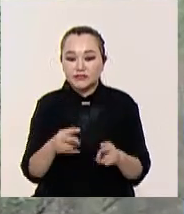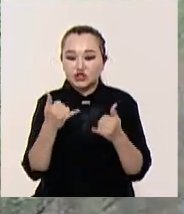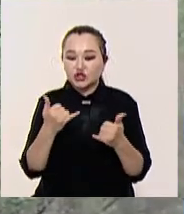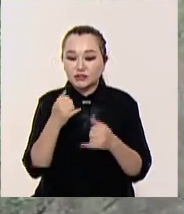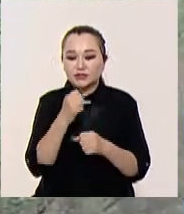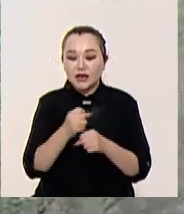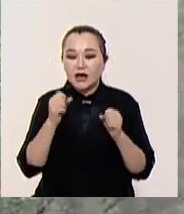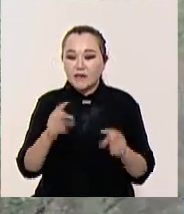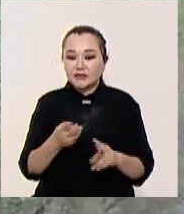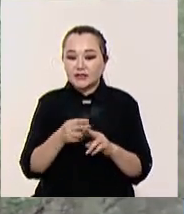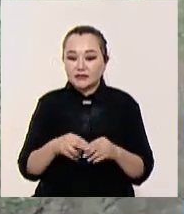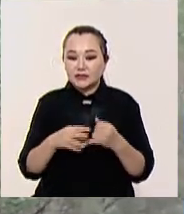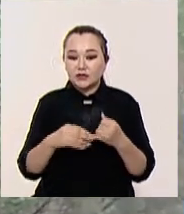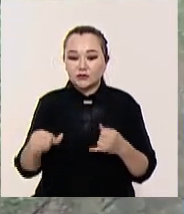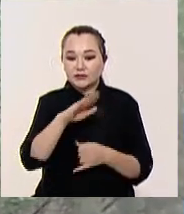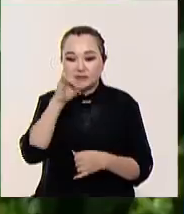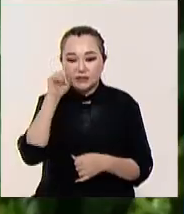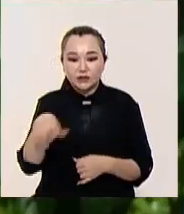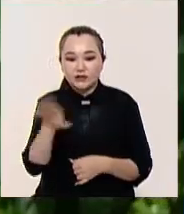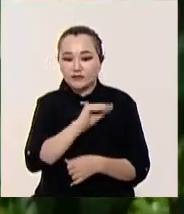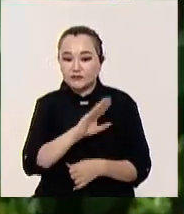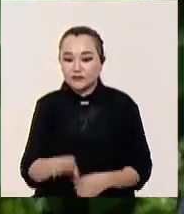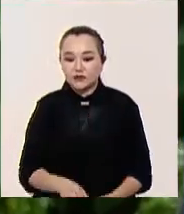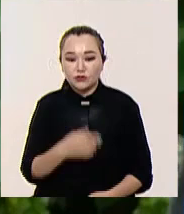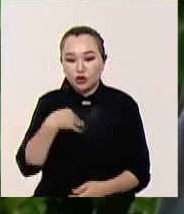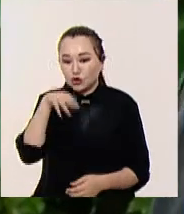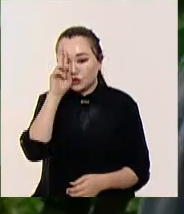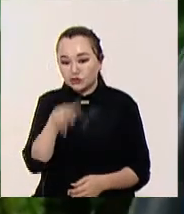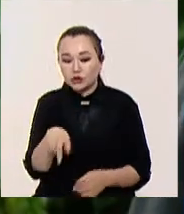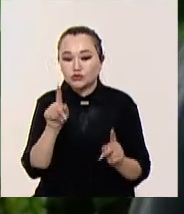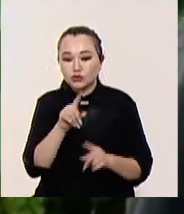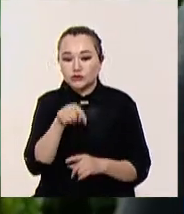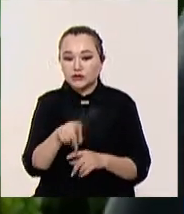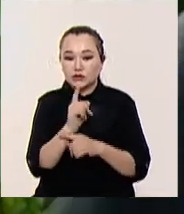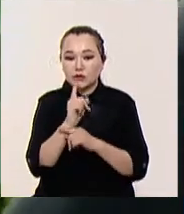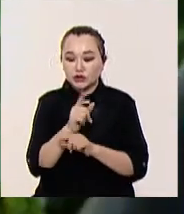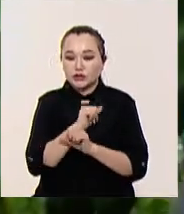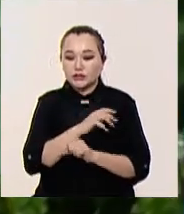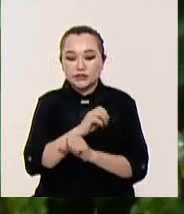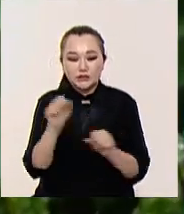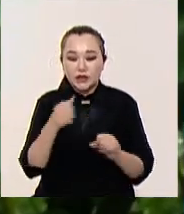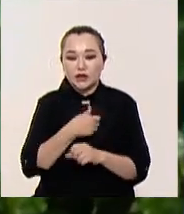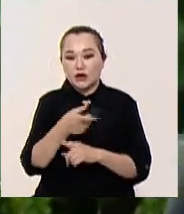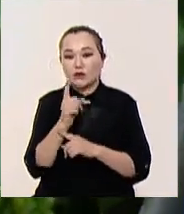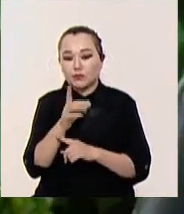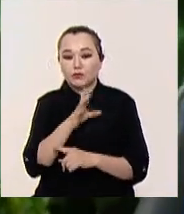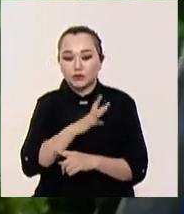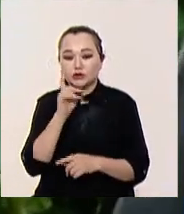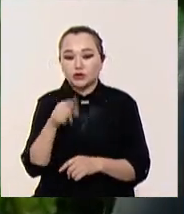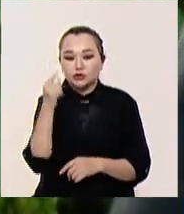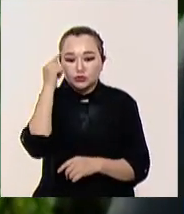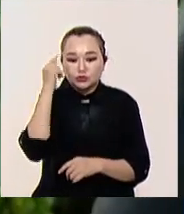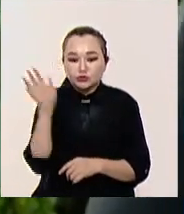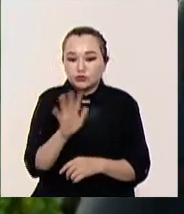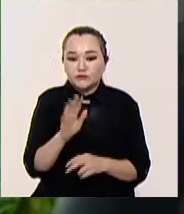Об опасности этой территории знают не все. Да я не знал даже, что здесь рыбачить нельзя. Вот был только на рыбалке, как-то даже и не